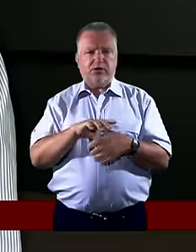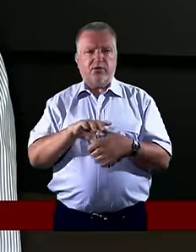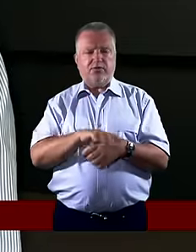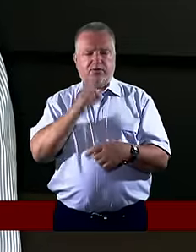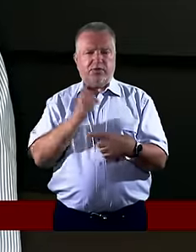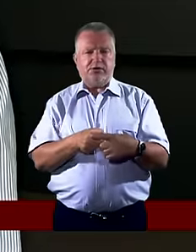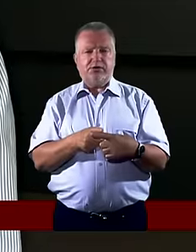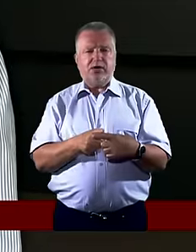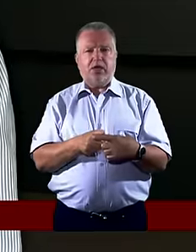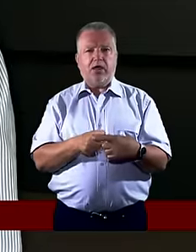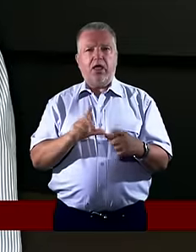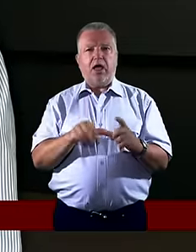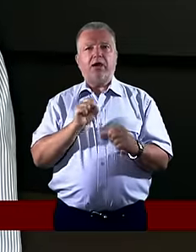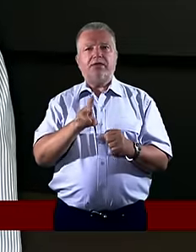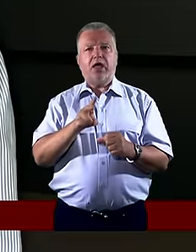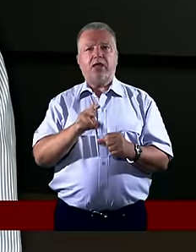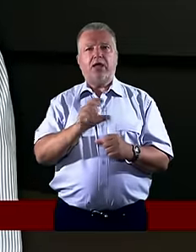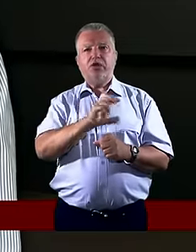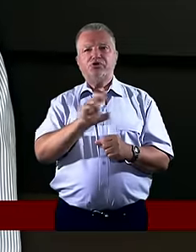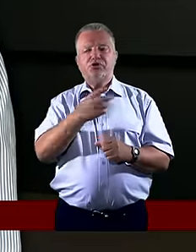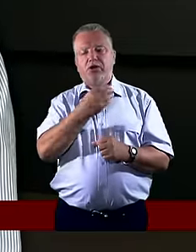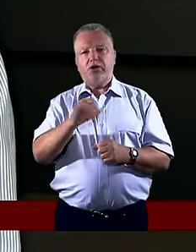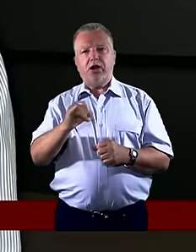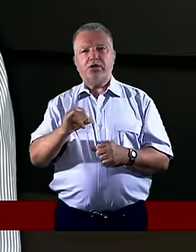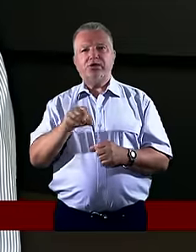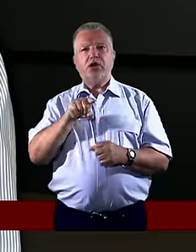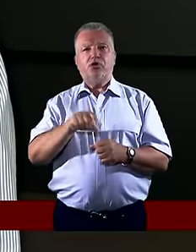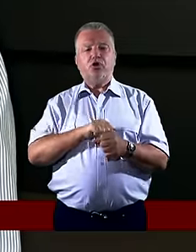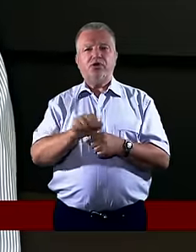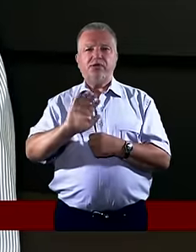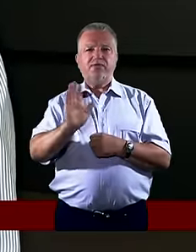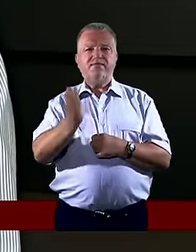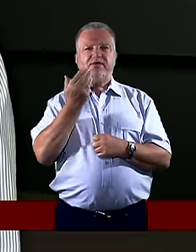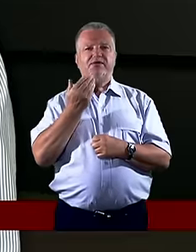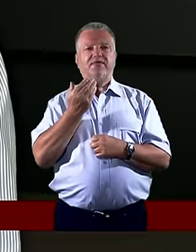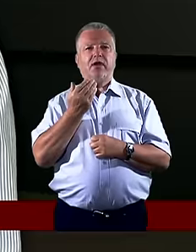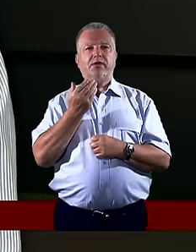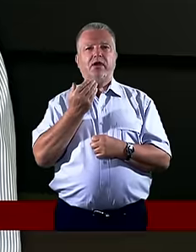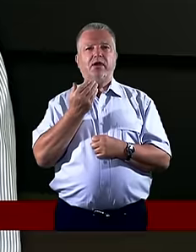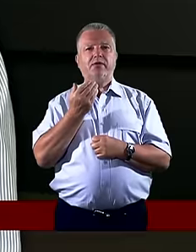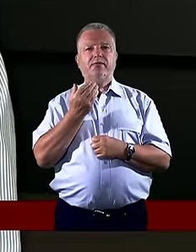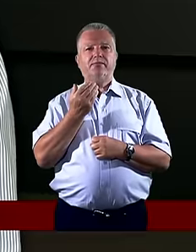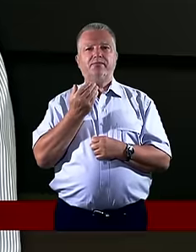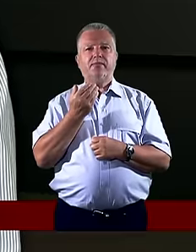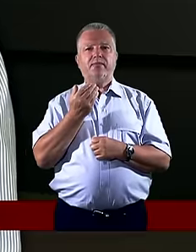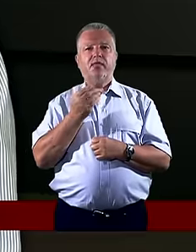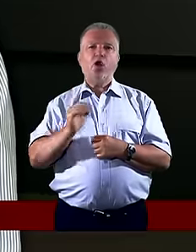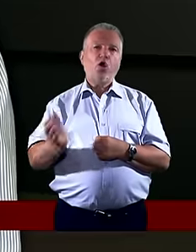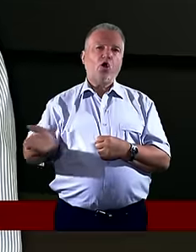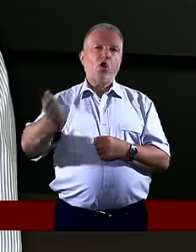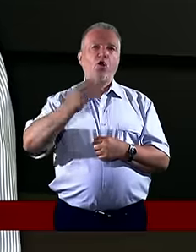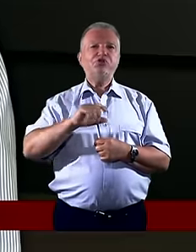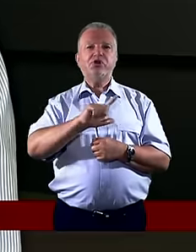jego postępowaniu. Ale tak czy inaczej, jest to kolejne wezwanie w